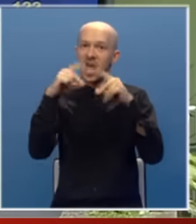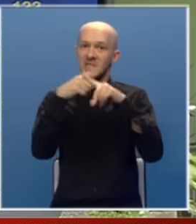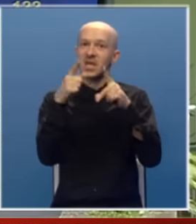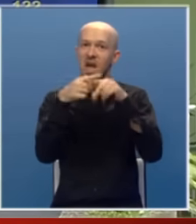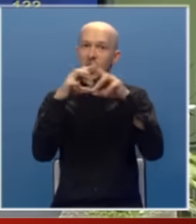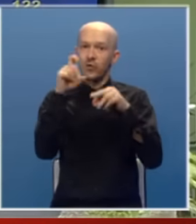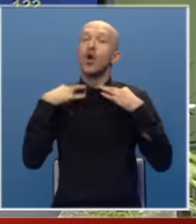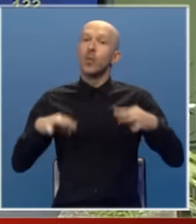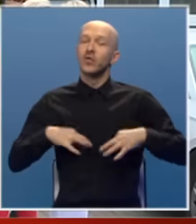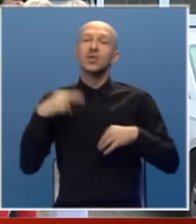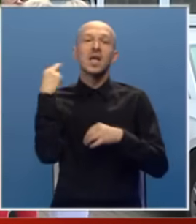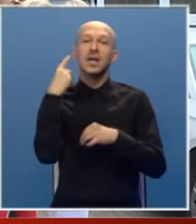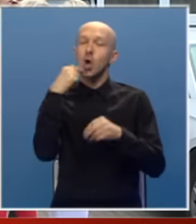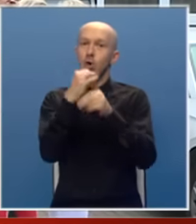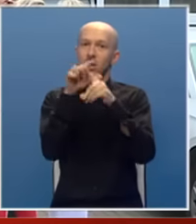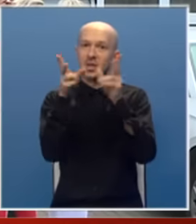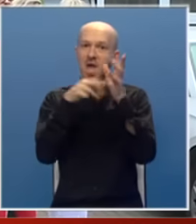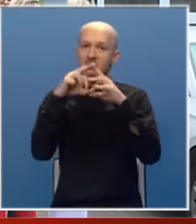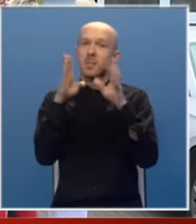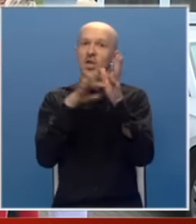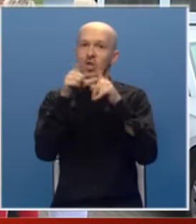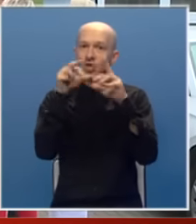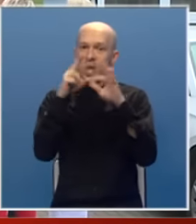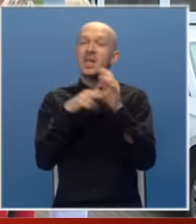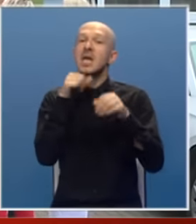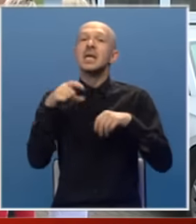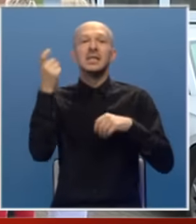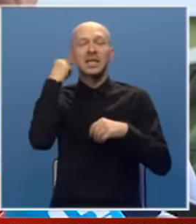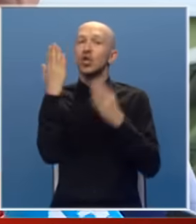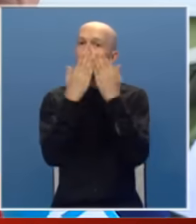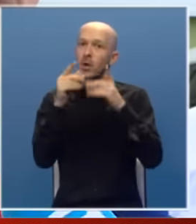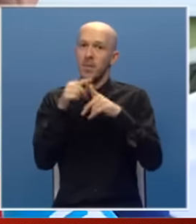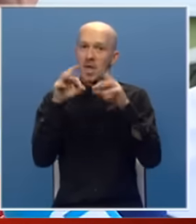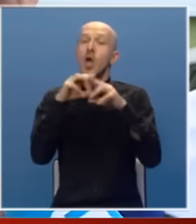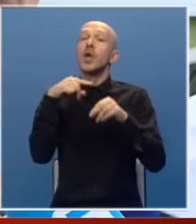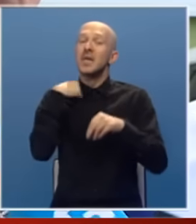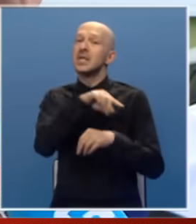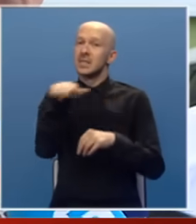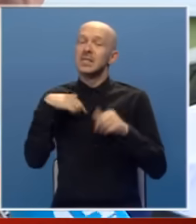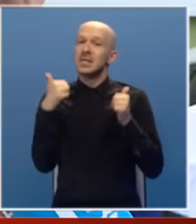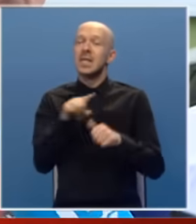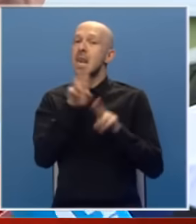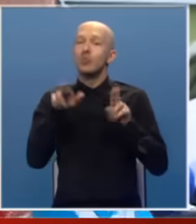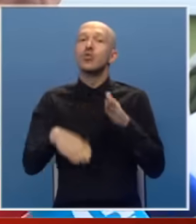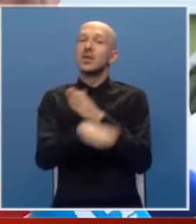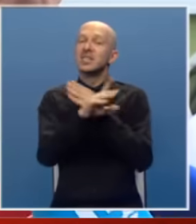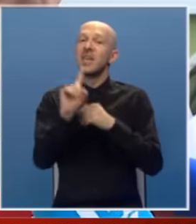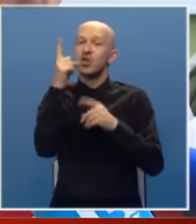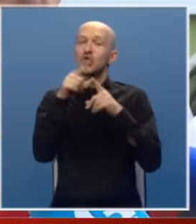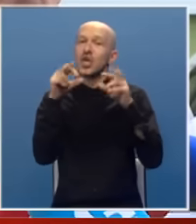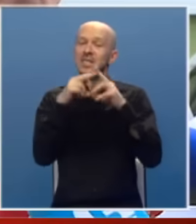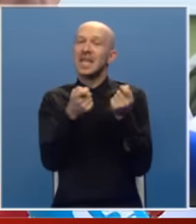Halilović, profesorica engleskog Gordana Midžan i sekretar škole Nisveta Kljunić. U cilju istrage mi sad ne bi izlazili više